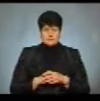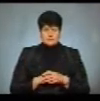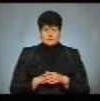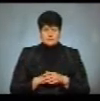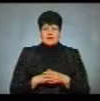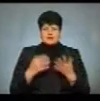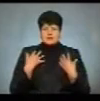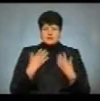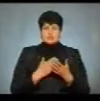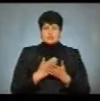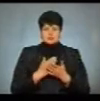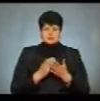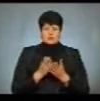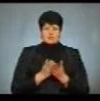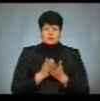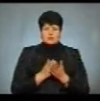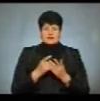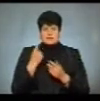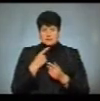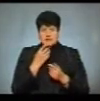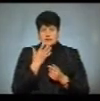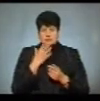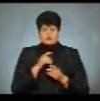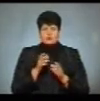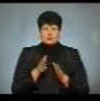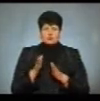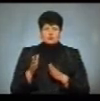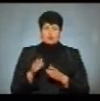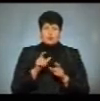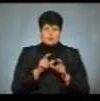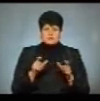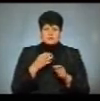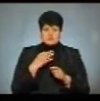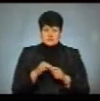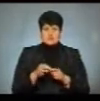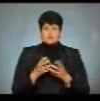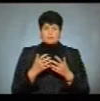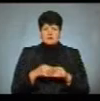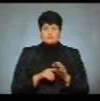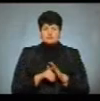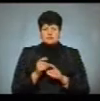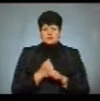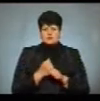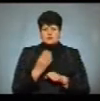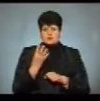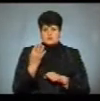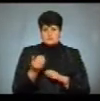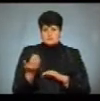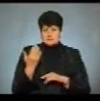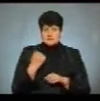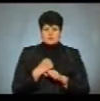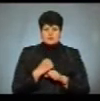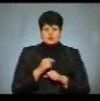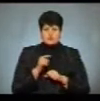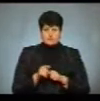Начальник служби з обслуговування індивідуальних теплових пунктів Юрій Кілик підтвердив, що обладнання запустили 4 дні тому і працює